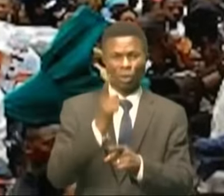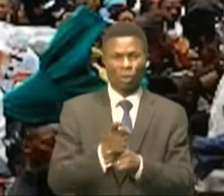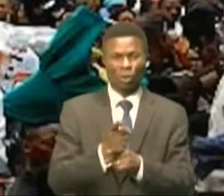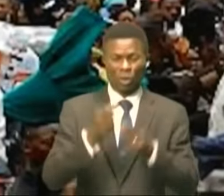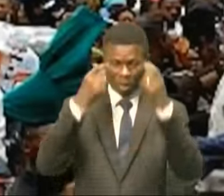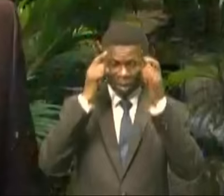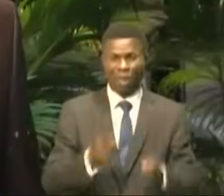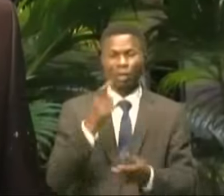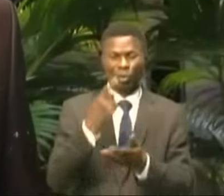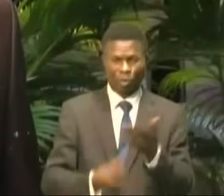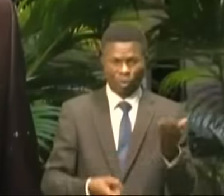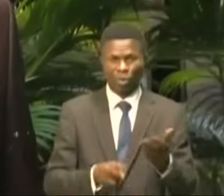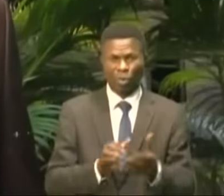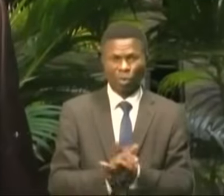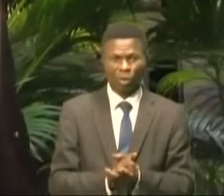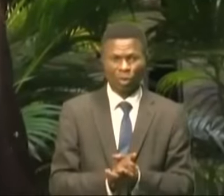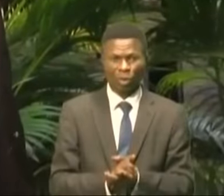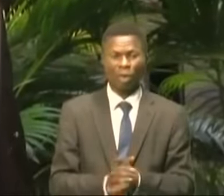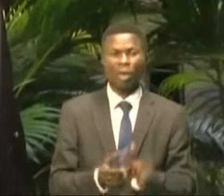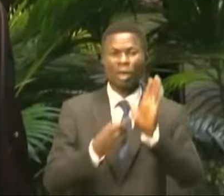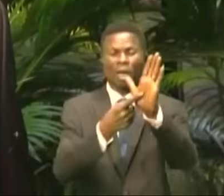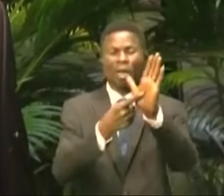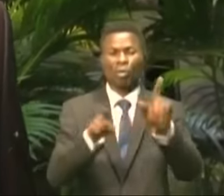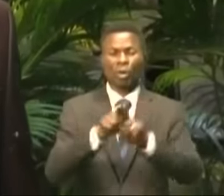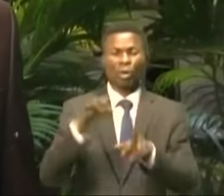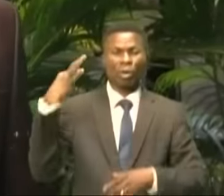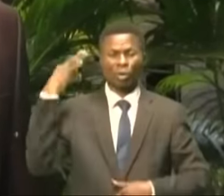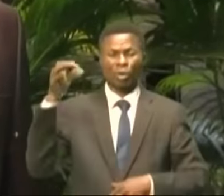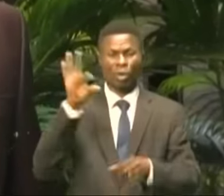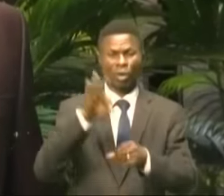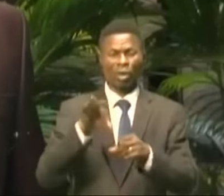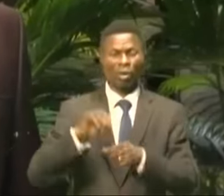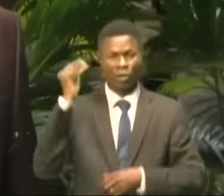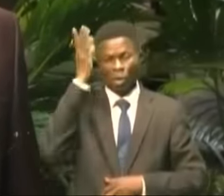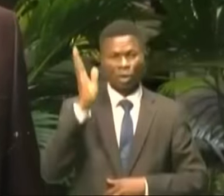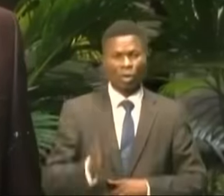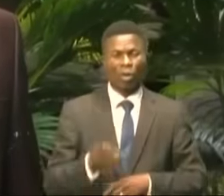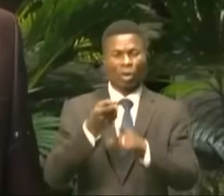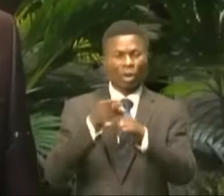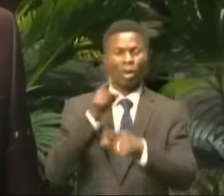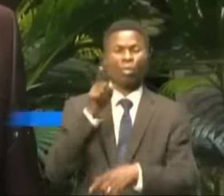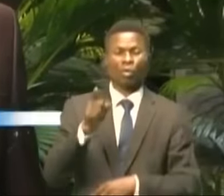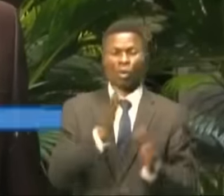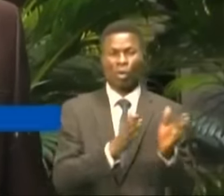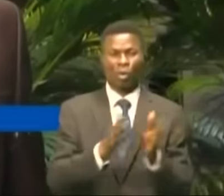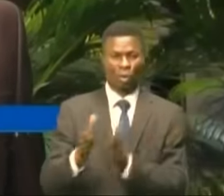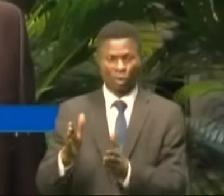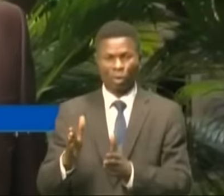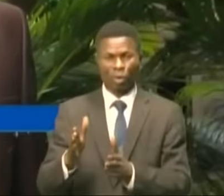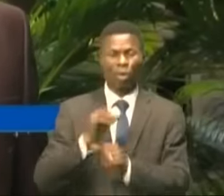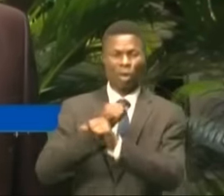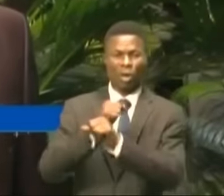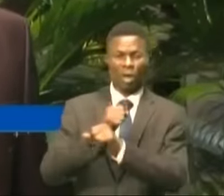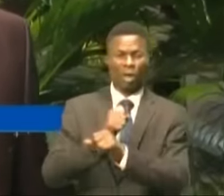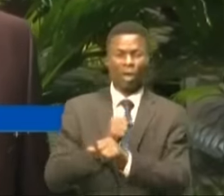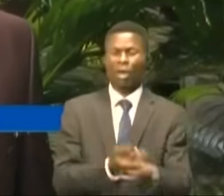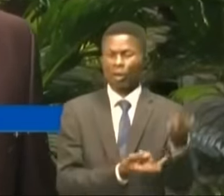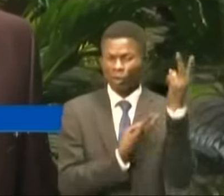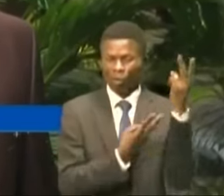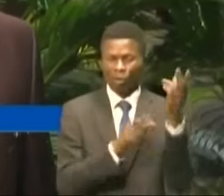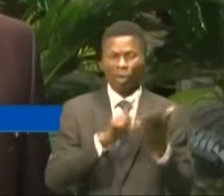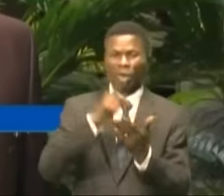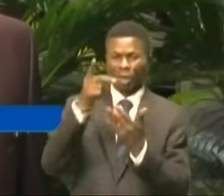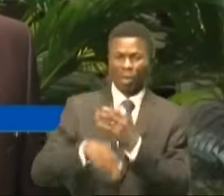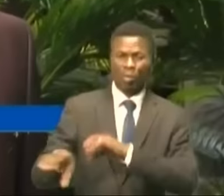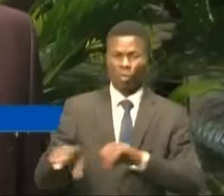décision de se présenter comme candidat à l'élection de gouverneur pour pouvoir mettre en exergue son programme